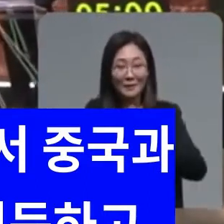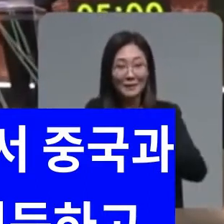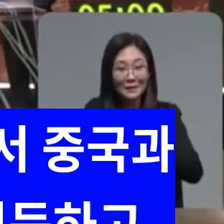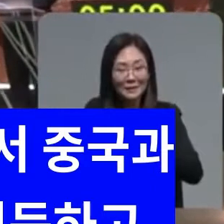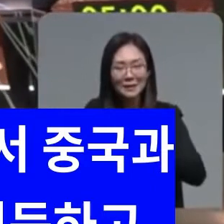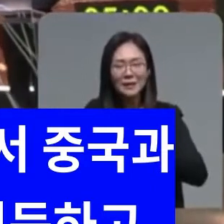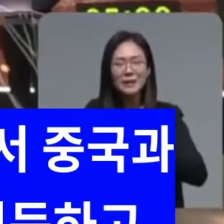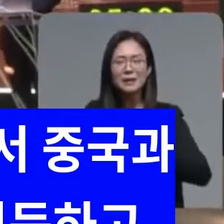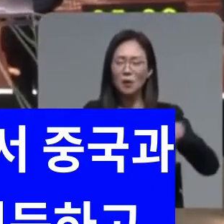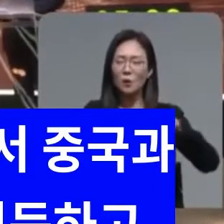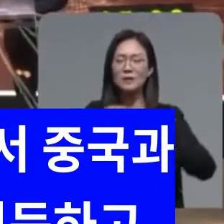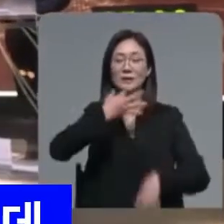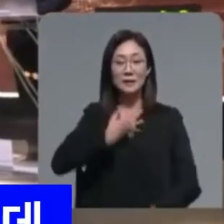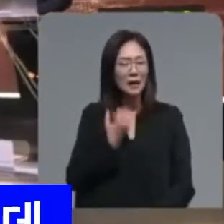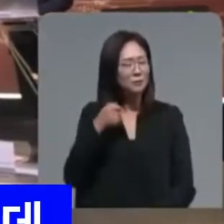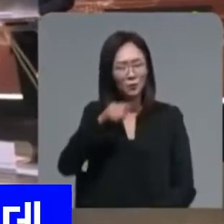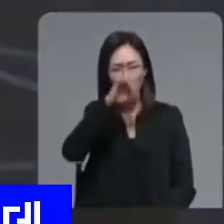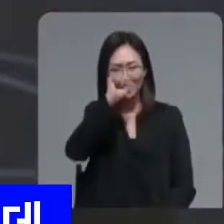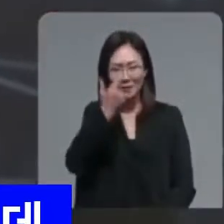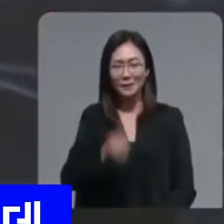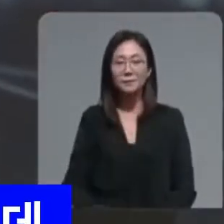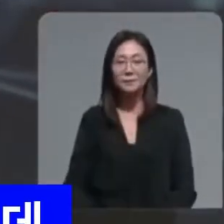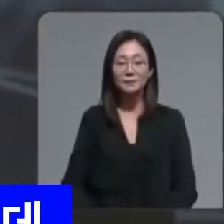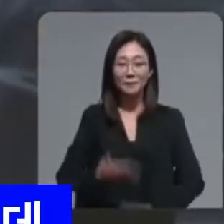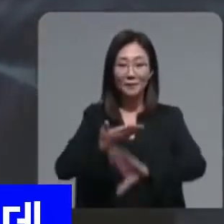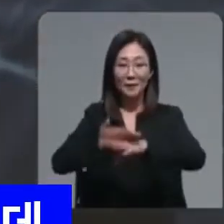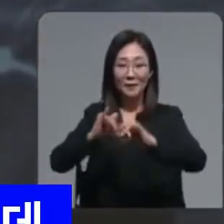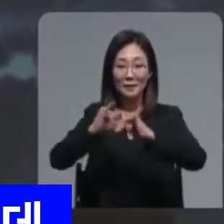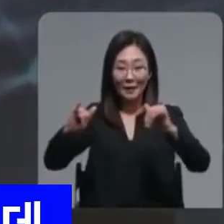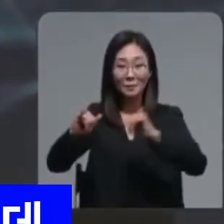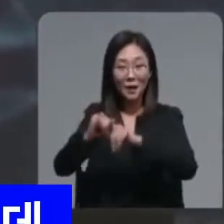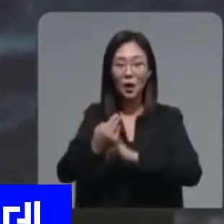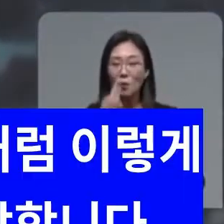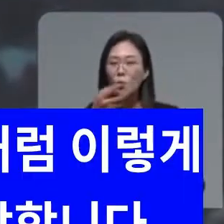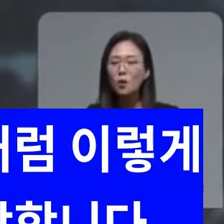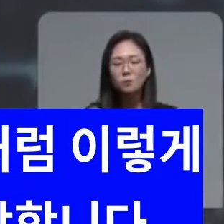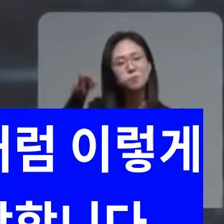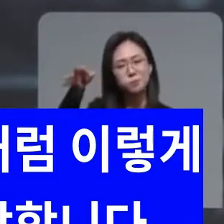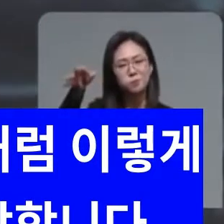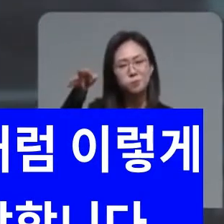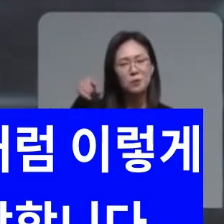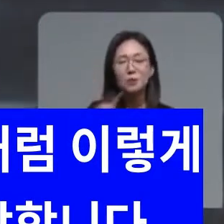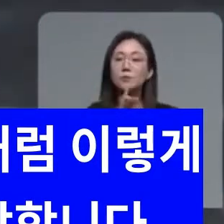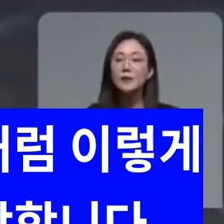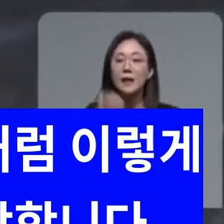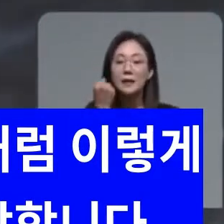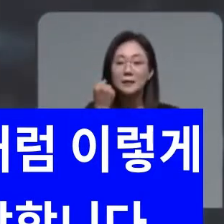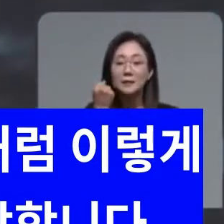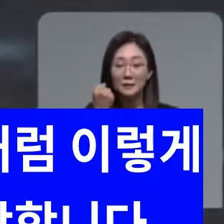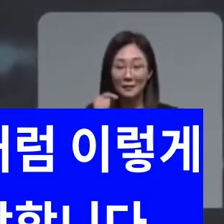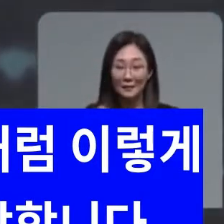정치적 이익을 획득하고 외국인들이 보험료를 훨씬 많이 내고 있는데 그런 문제 지적해가지고